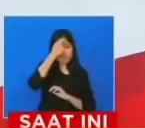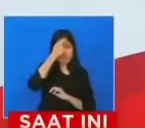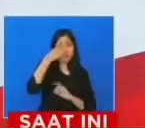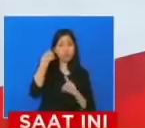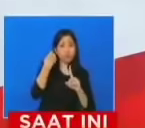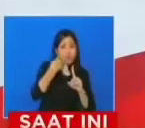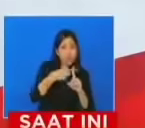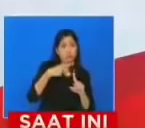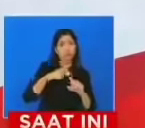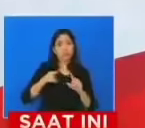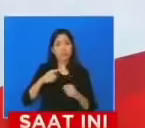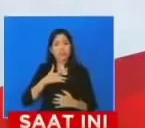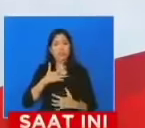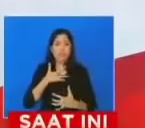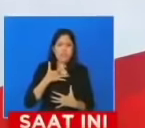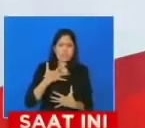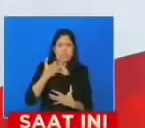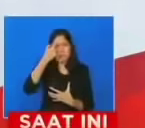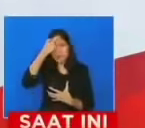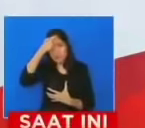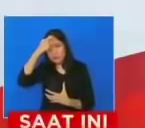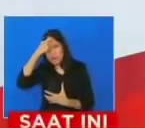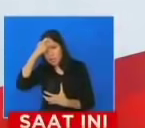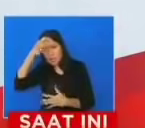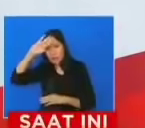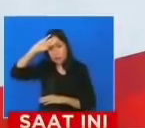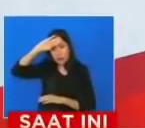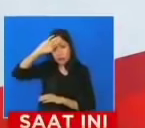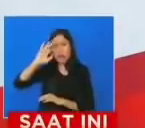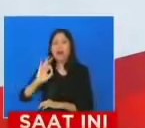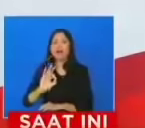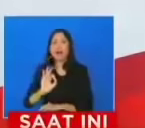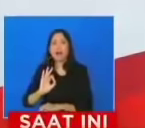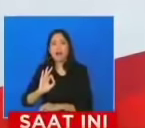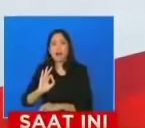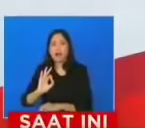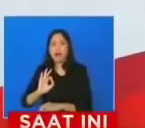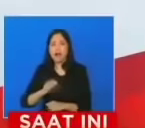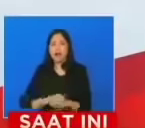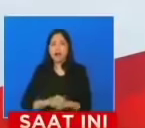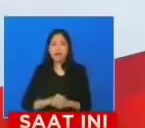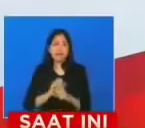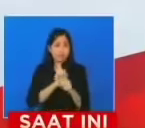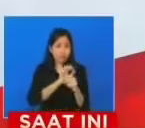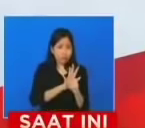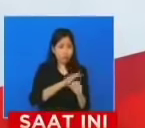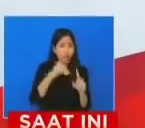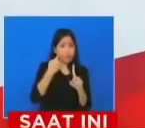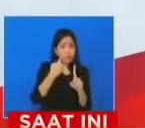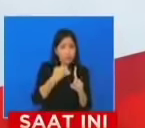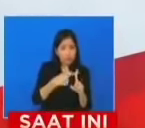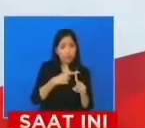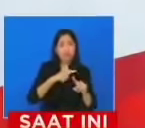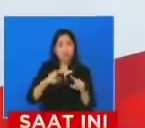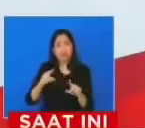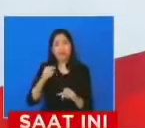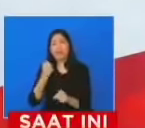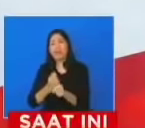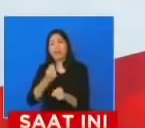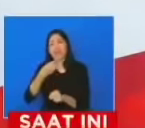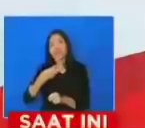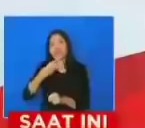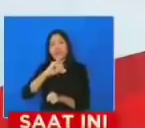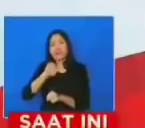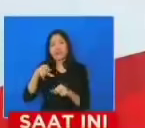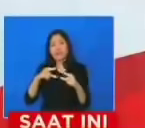tanpa gejala, kasus positif COVID-19 dengan gejala yang